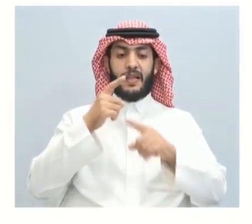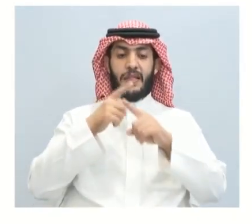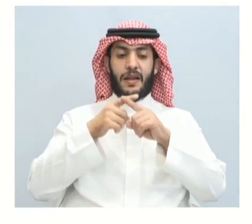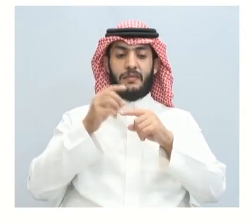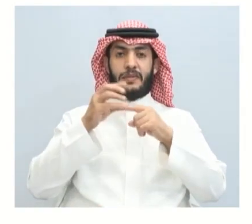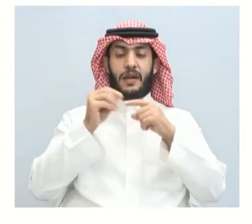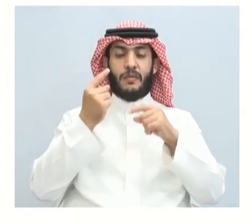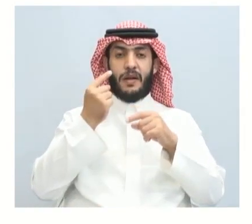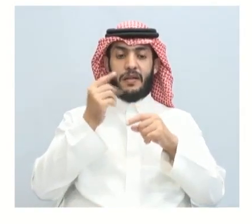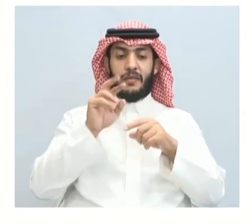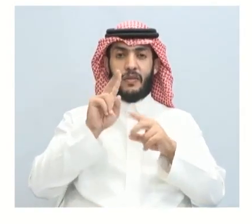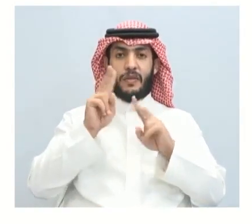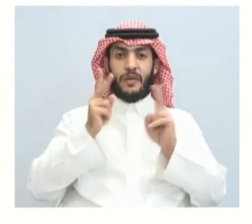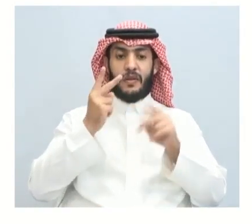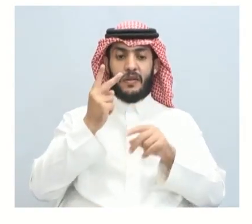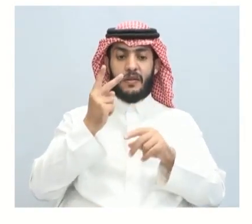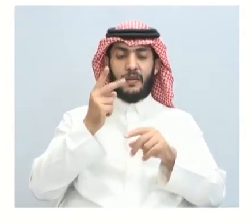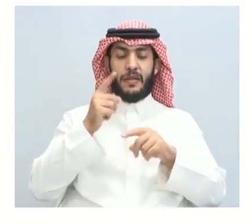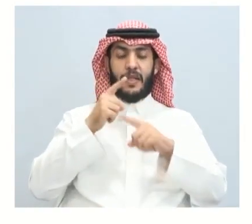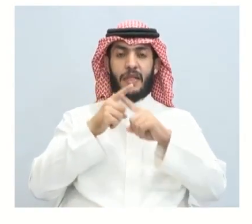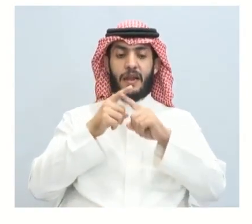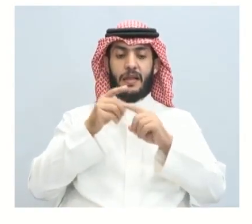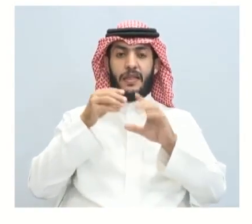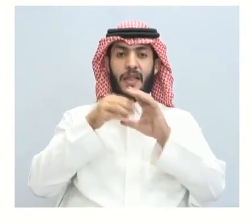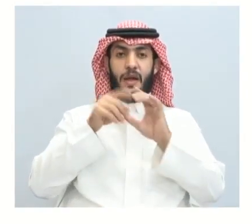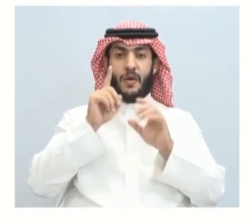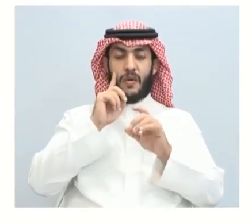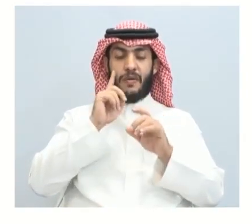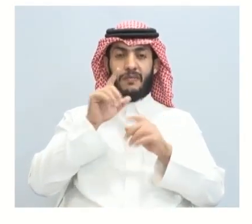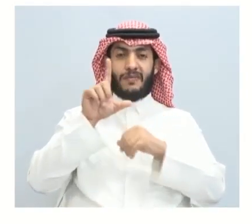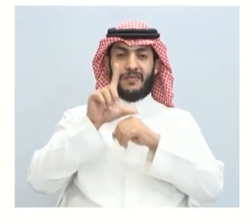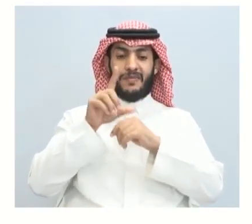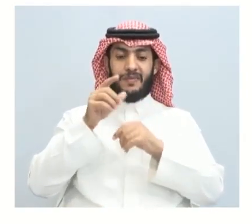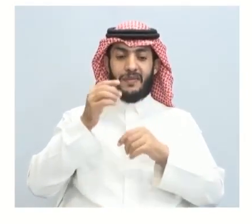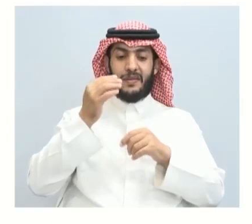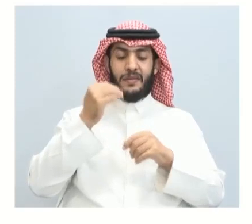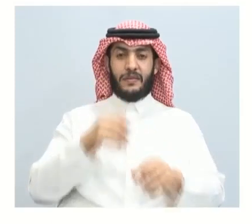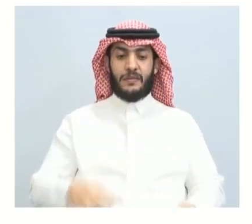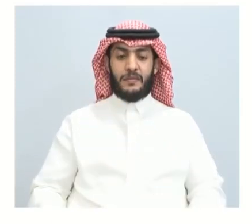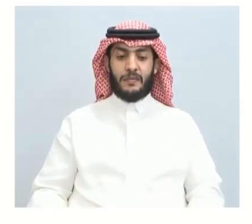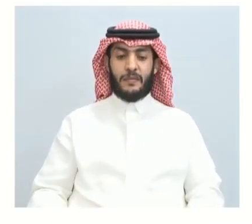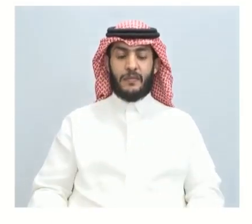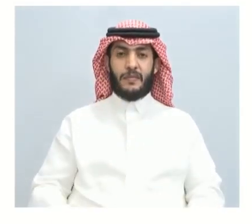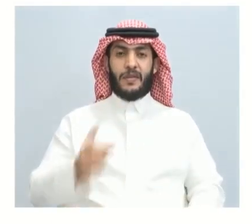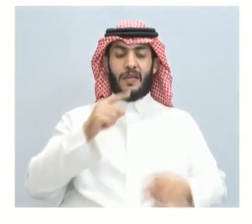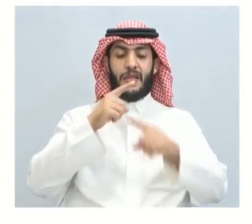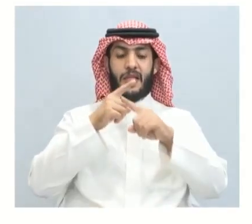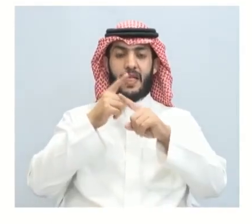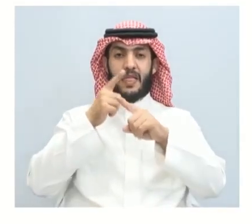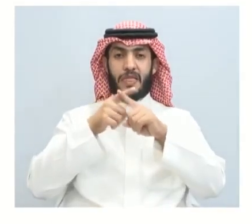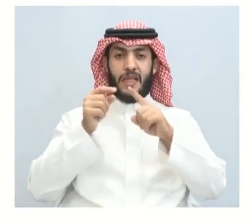واحد فهو ايضا لدي نوعين عندي ضرب داخل الام وعندي ضرب